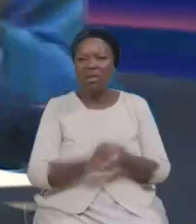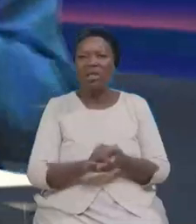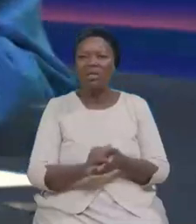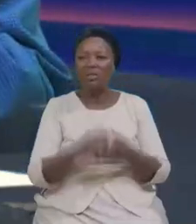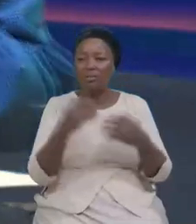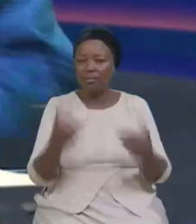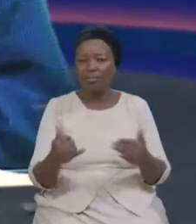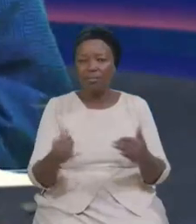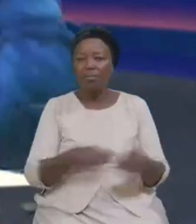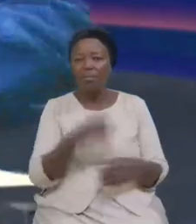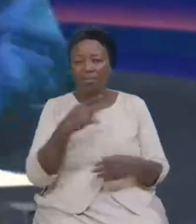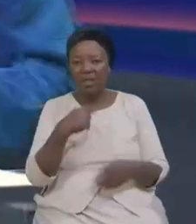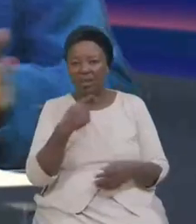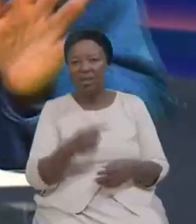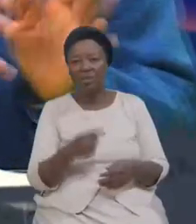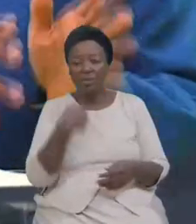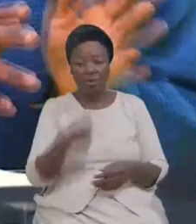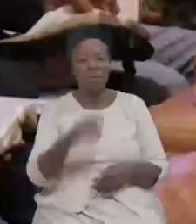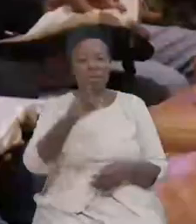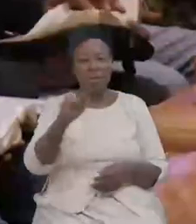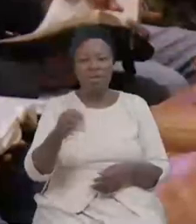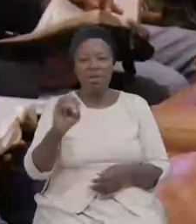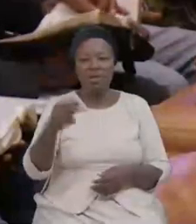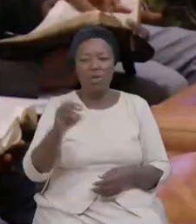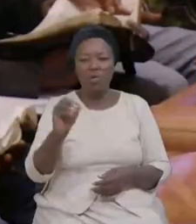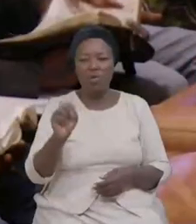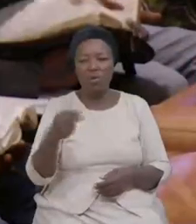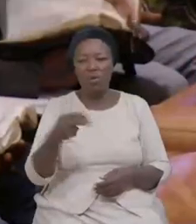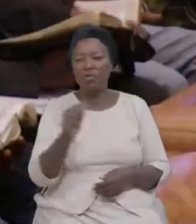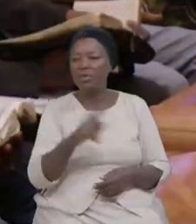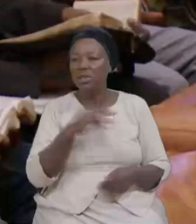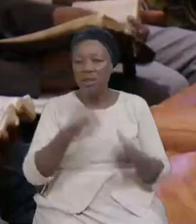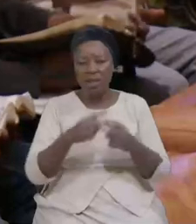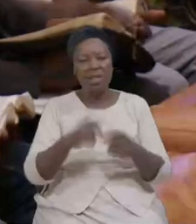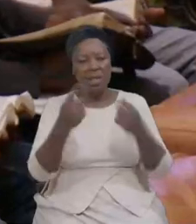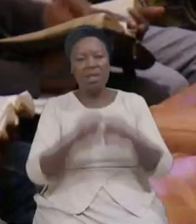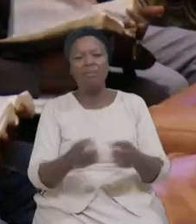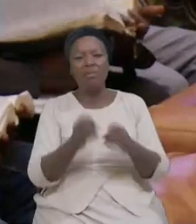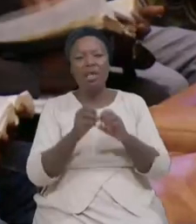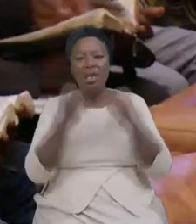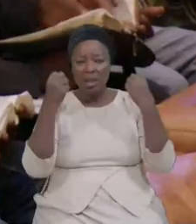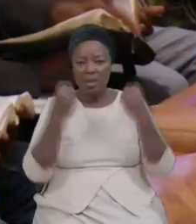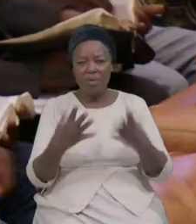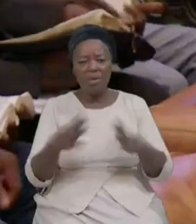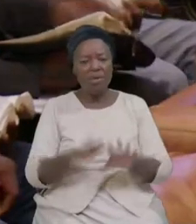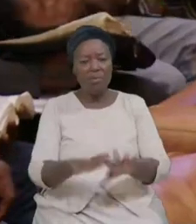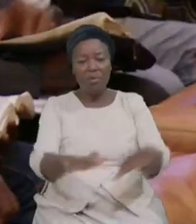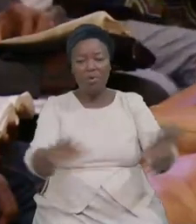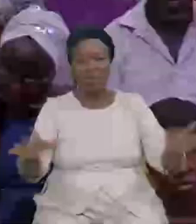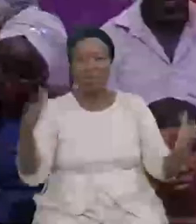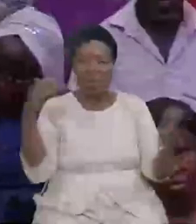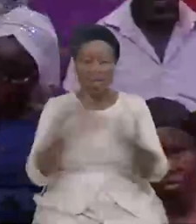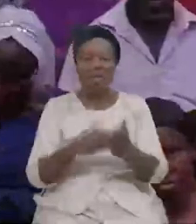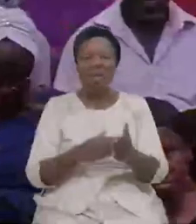en disant: une multitude nombreuse s'avance contre toi. Depuis l'autre côté de la